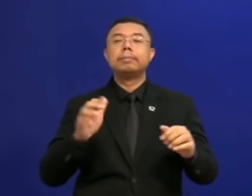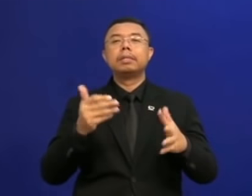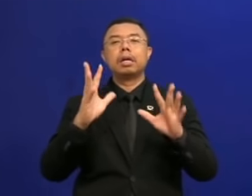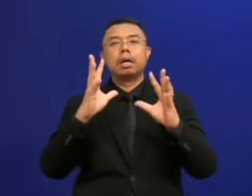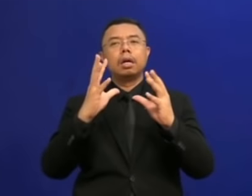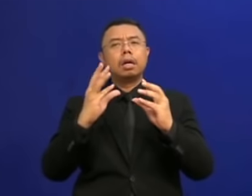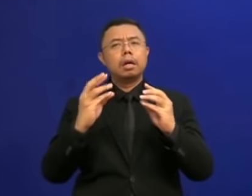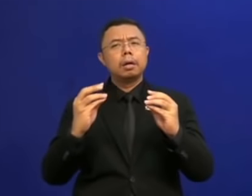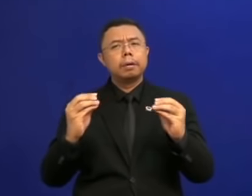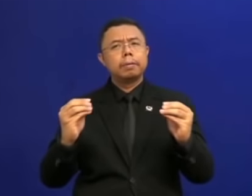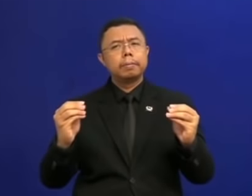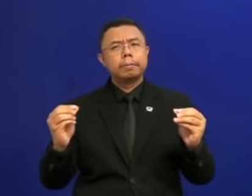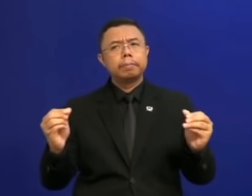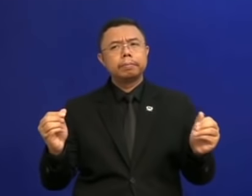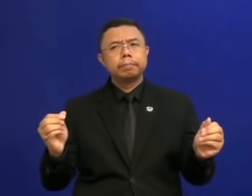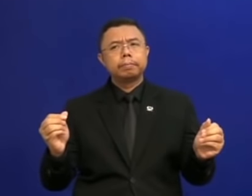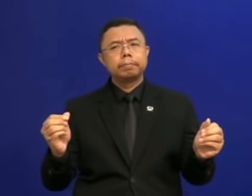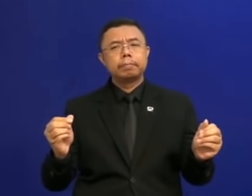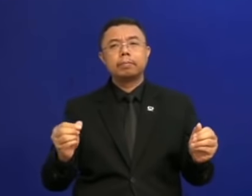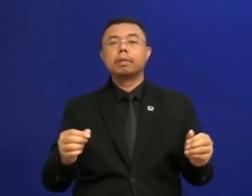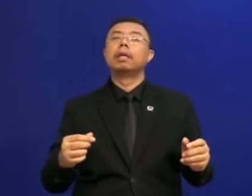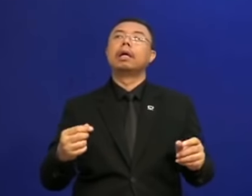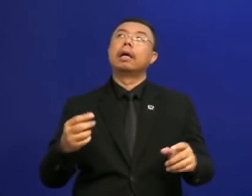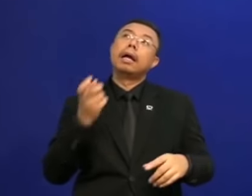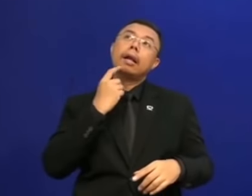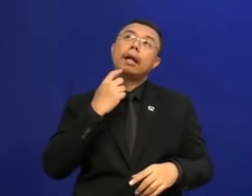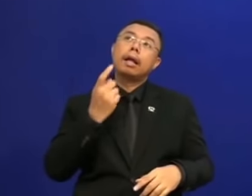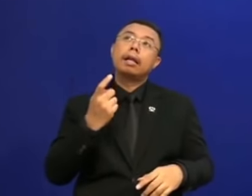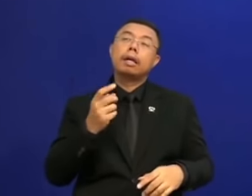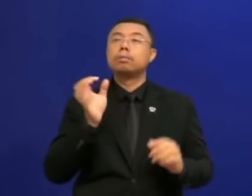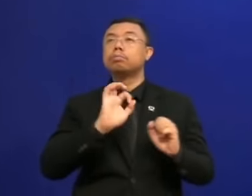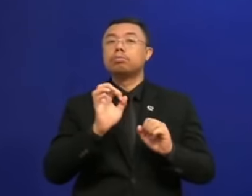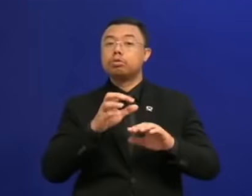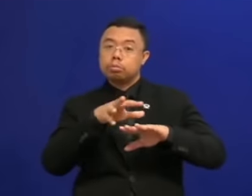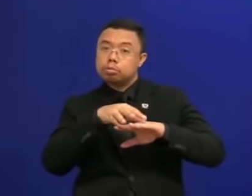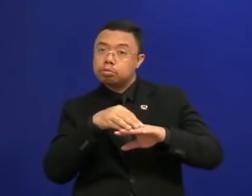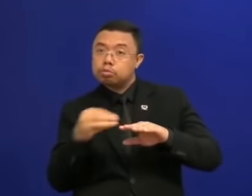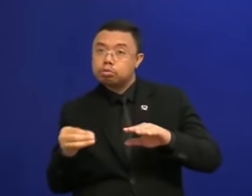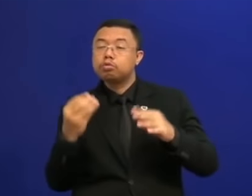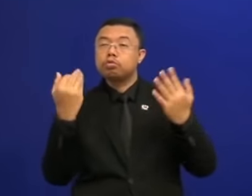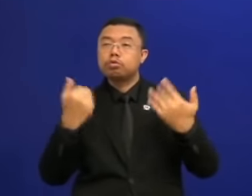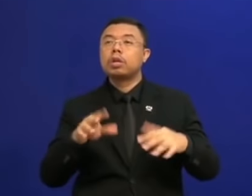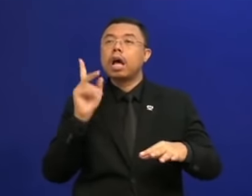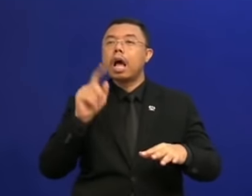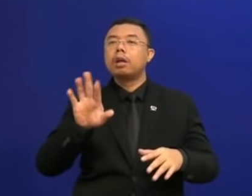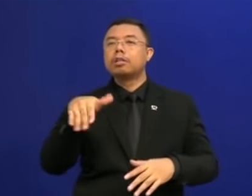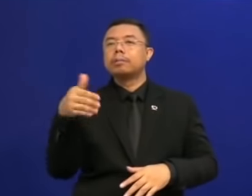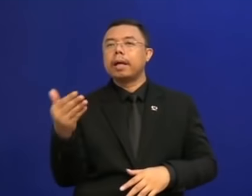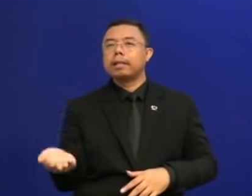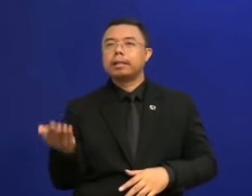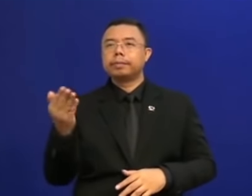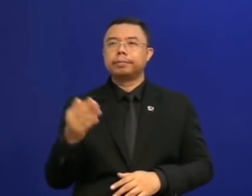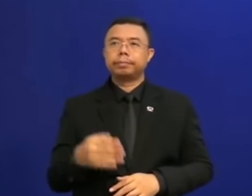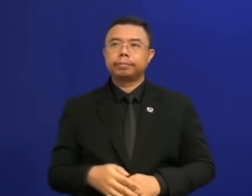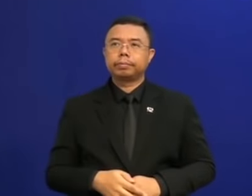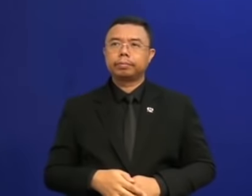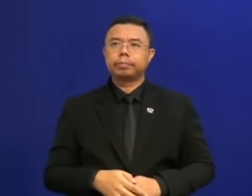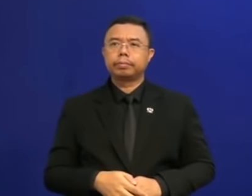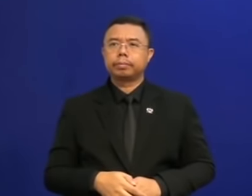kusut. Bahkan kadang-kadang belum kusut, sudah harus mati.